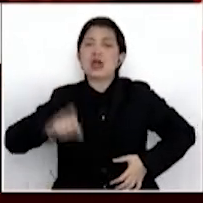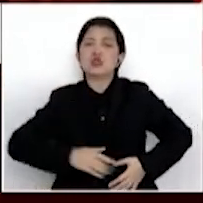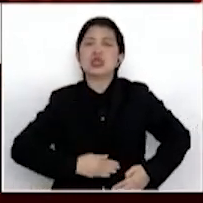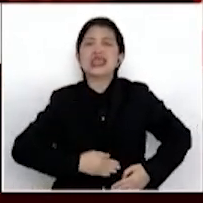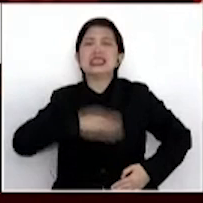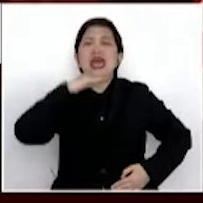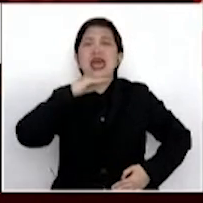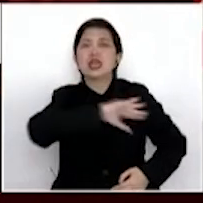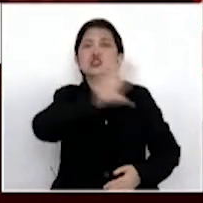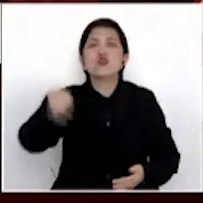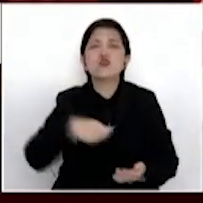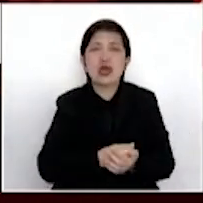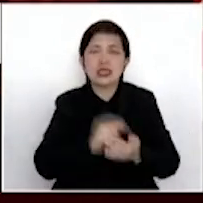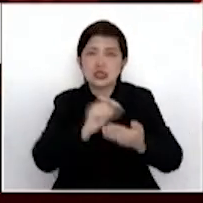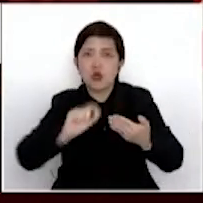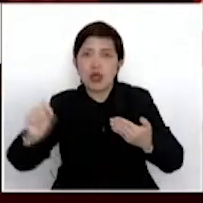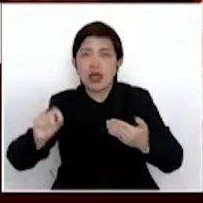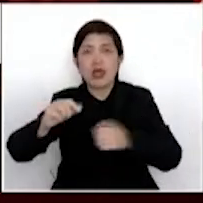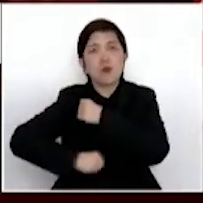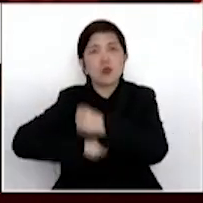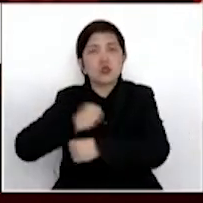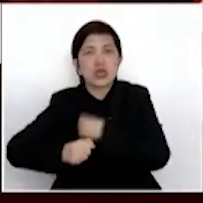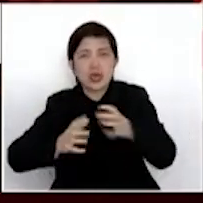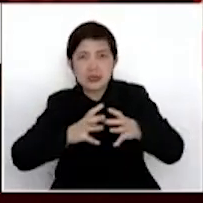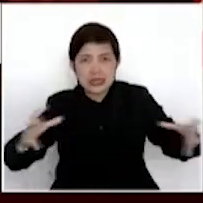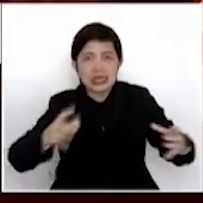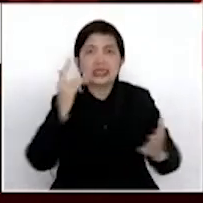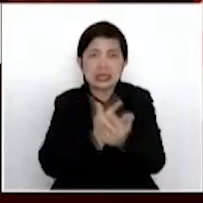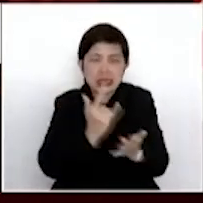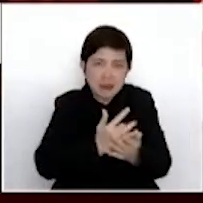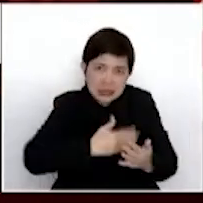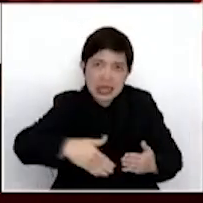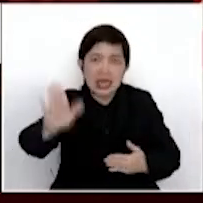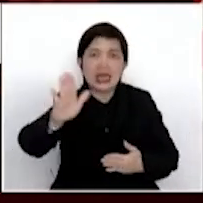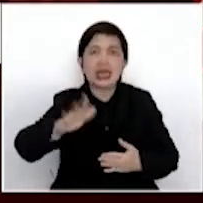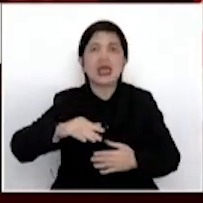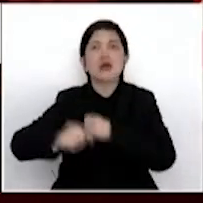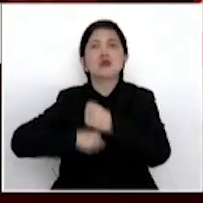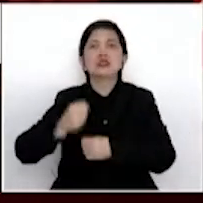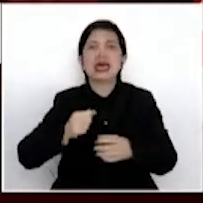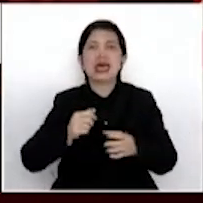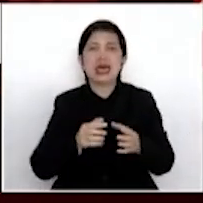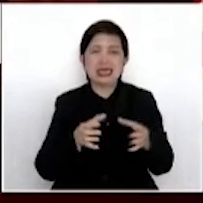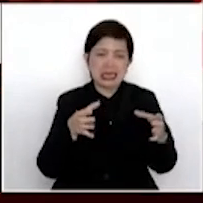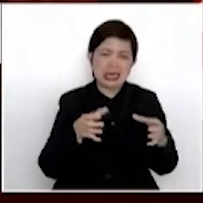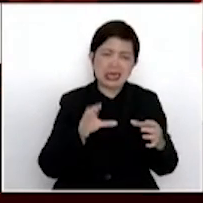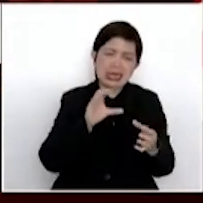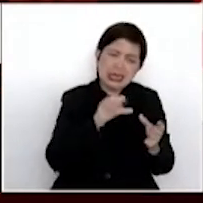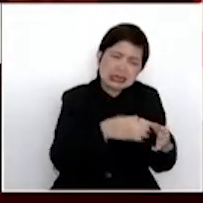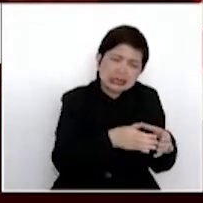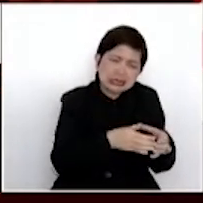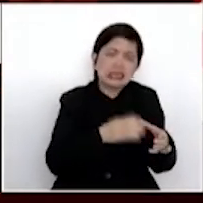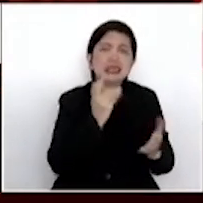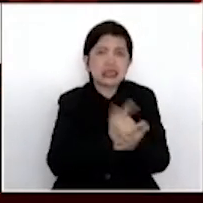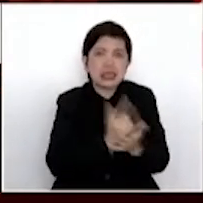sekolah pengusaha besar harus tetap jalan pengusaha kecil juga harus tetap jalan